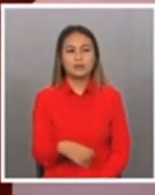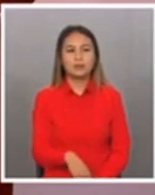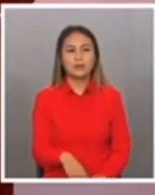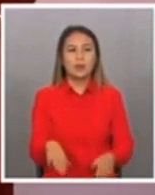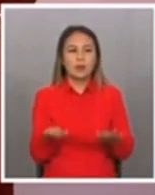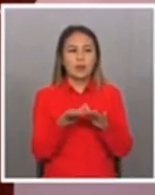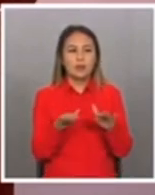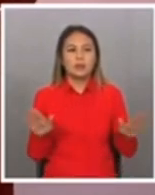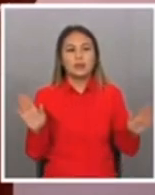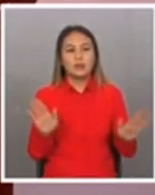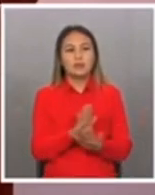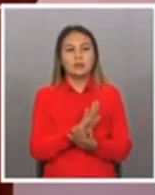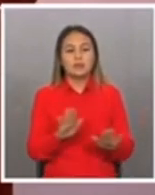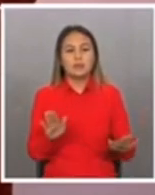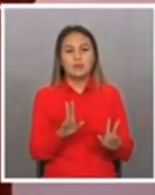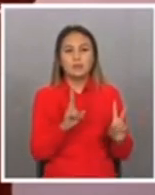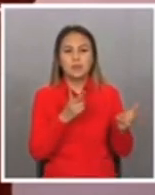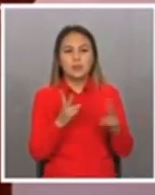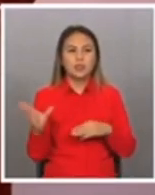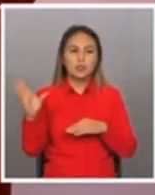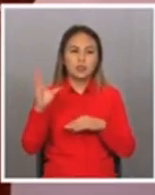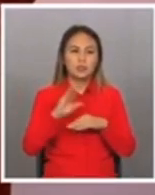Сахнадағы ән бикеші.